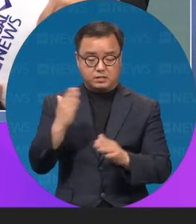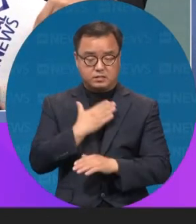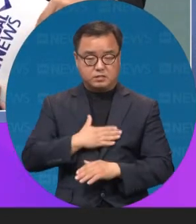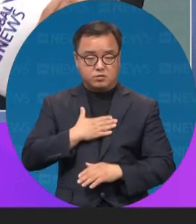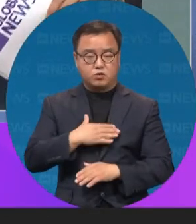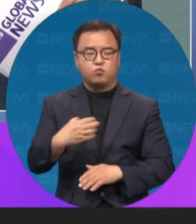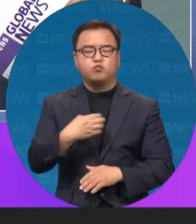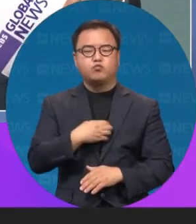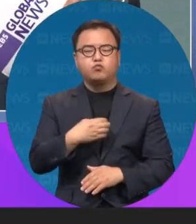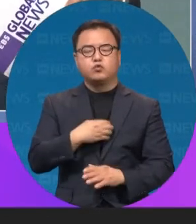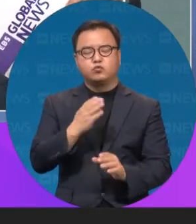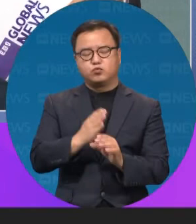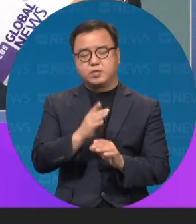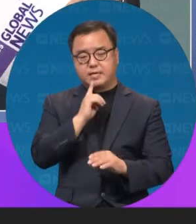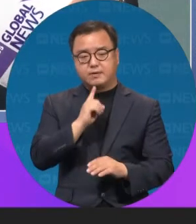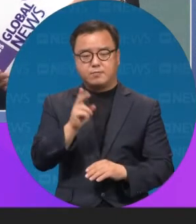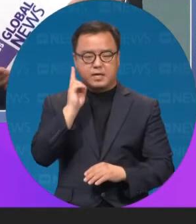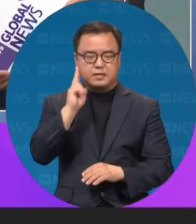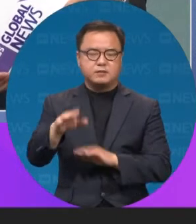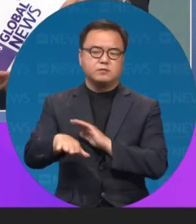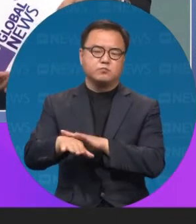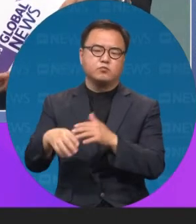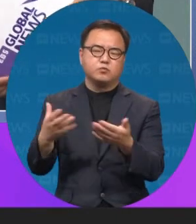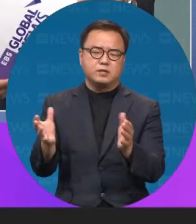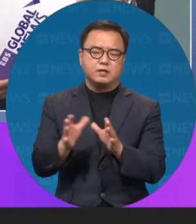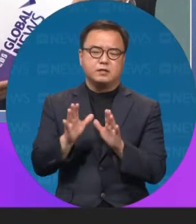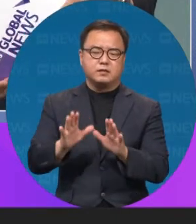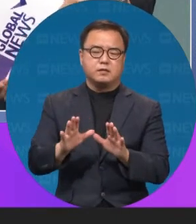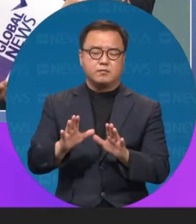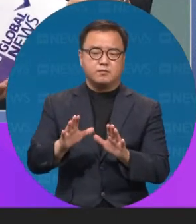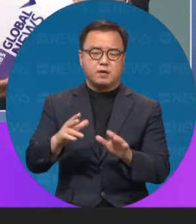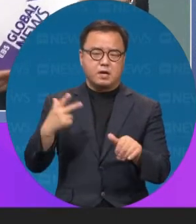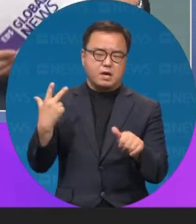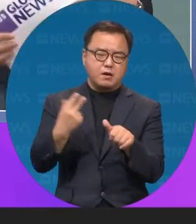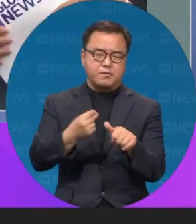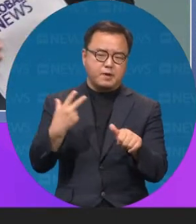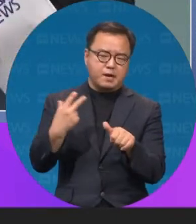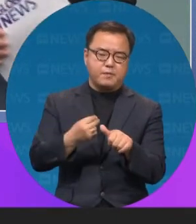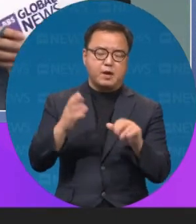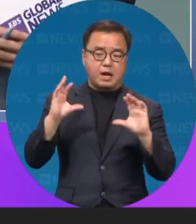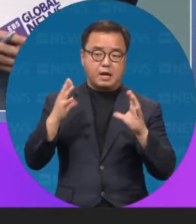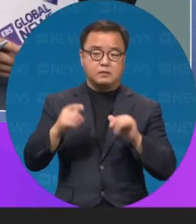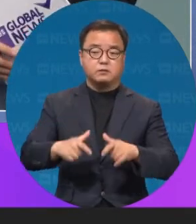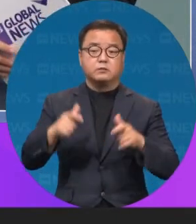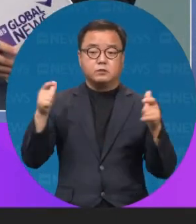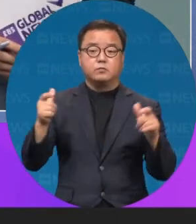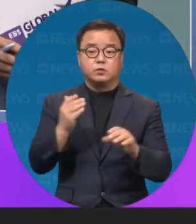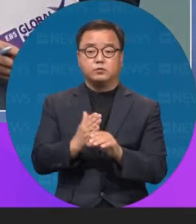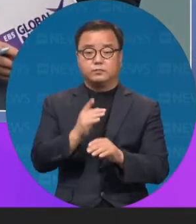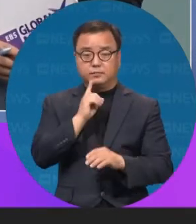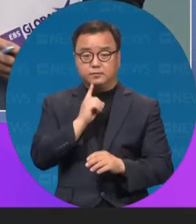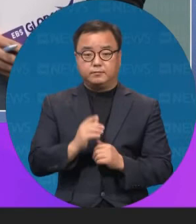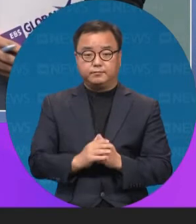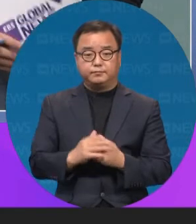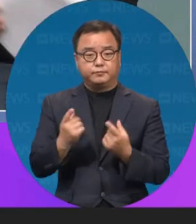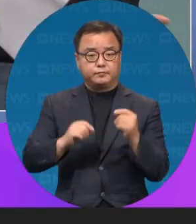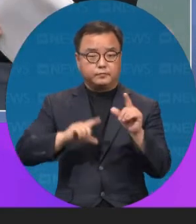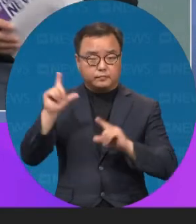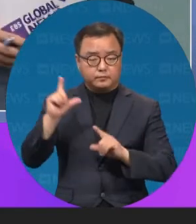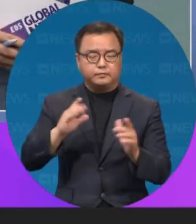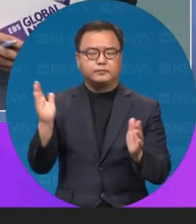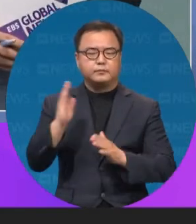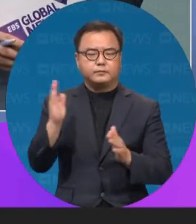에 의해 급증 화 되는 아이들의 수가 이 무서울 정도로 가 빠르게 증가하고 있다고 보도했습니다 이런 현상의 학생들의